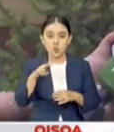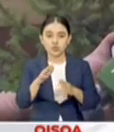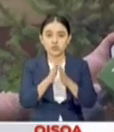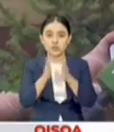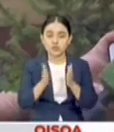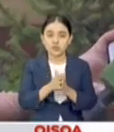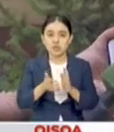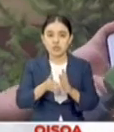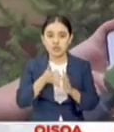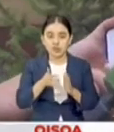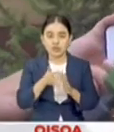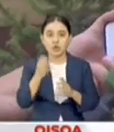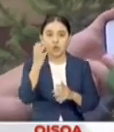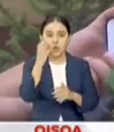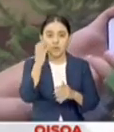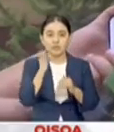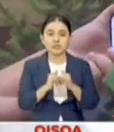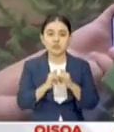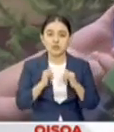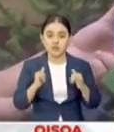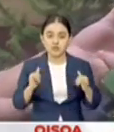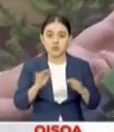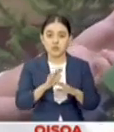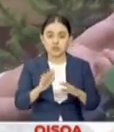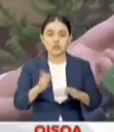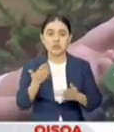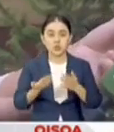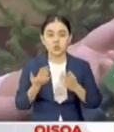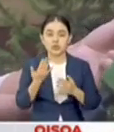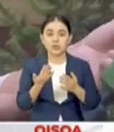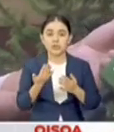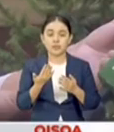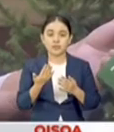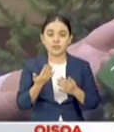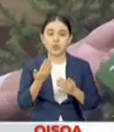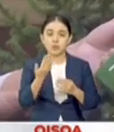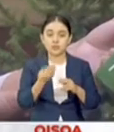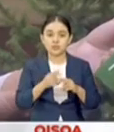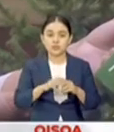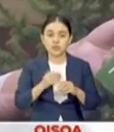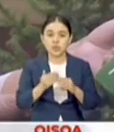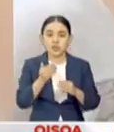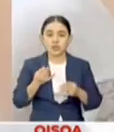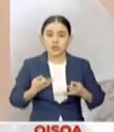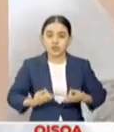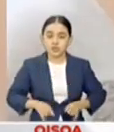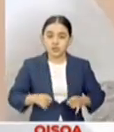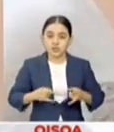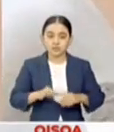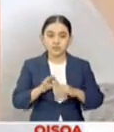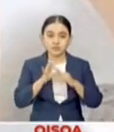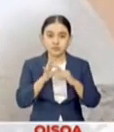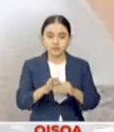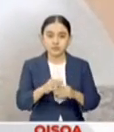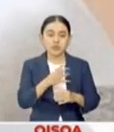miqdorini yetishmasligi bu homilani rivojlanmasligiga yoki bo'lmasa ham o'sha erta tug'ruqlarga olib